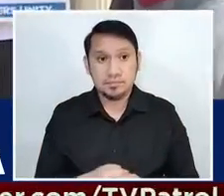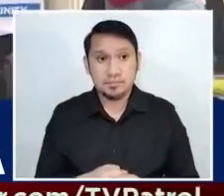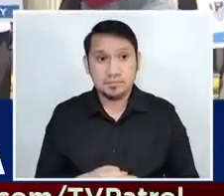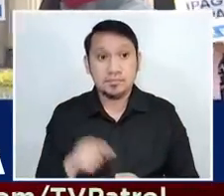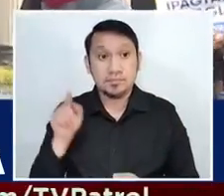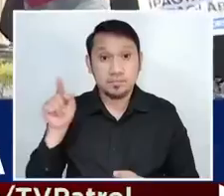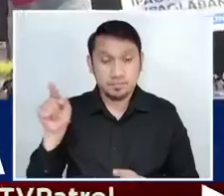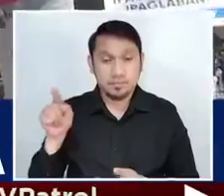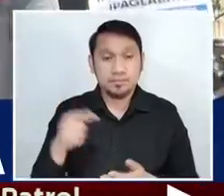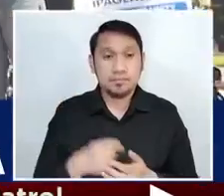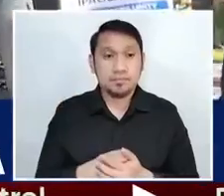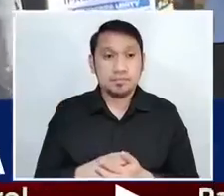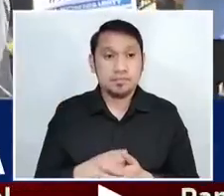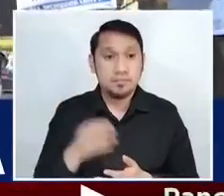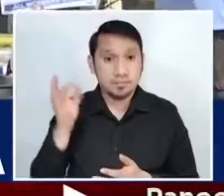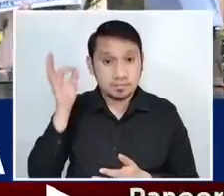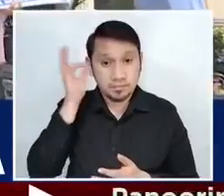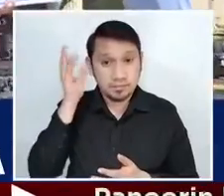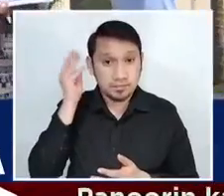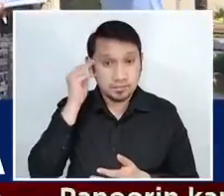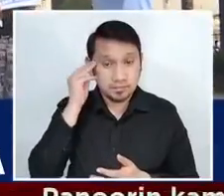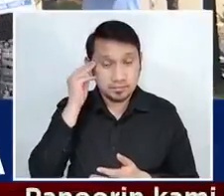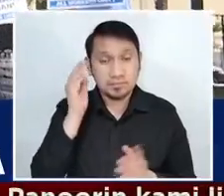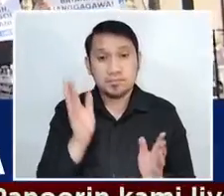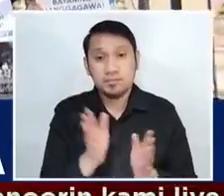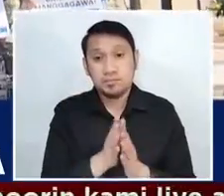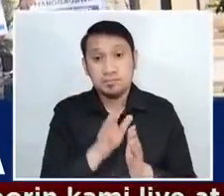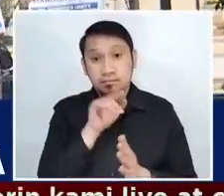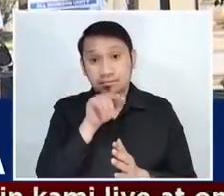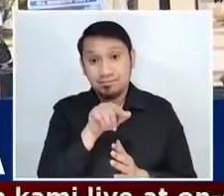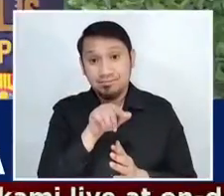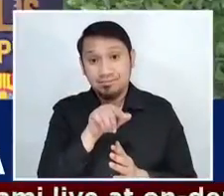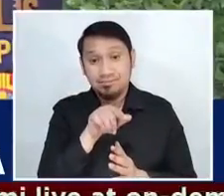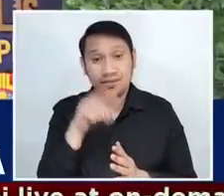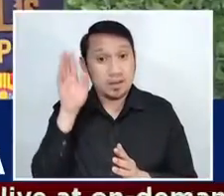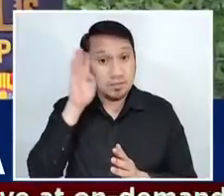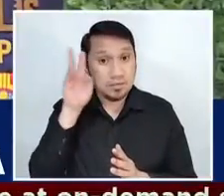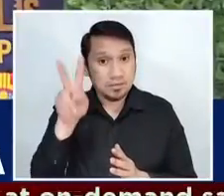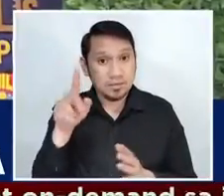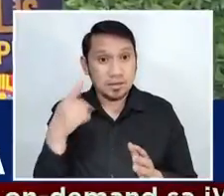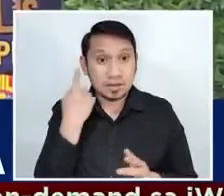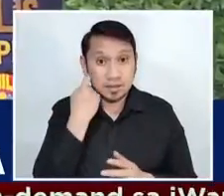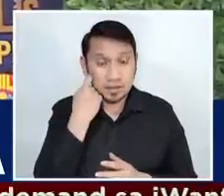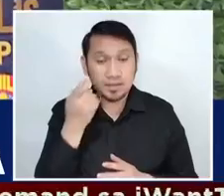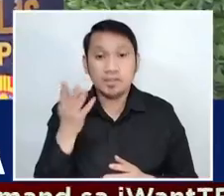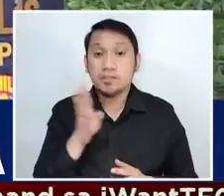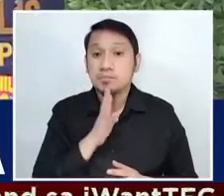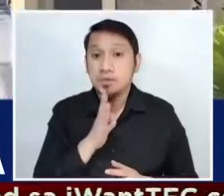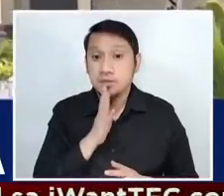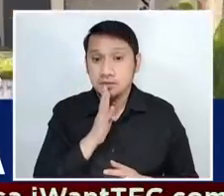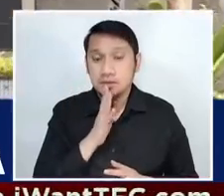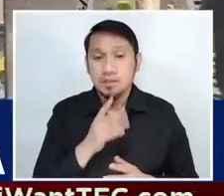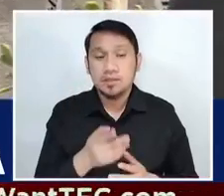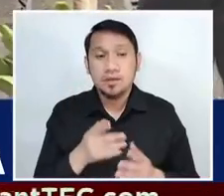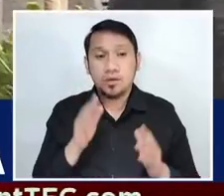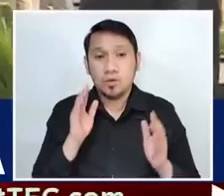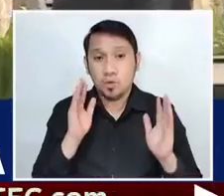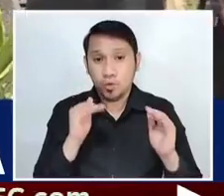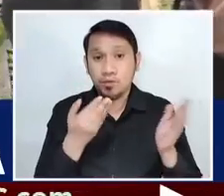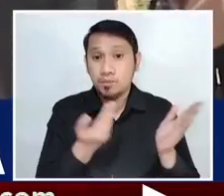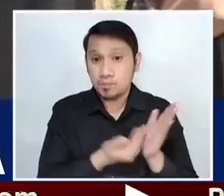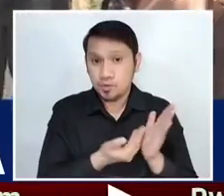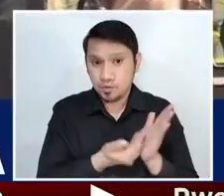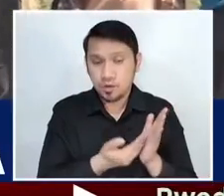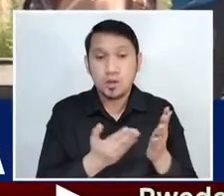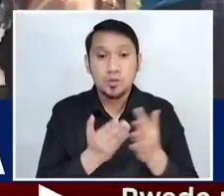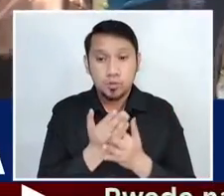Pangulong Ferdinand Marcos sa mga manggagawa sa kanyang talumpati kanina sa libingan ng mga bayani ay dapat napatunayan sa